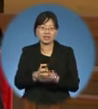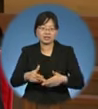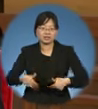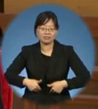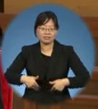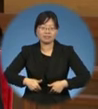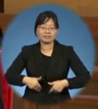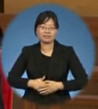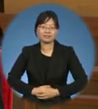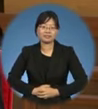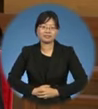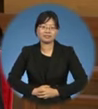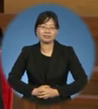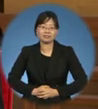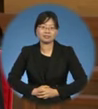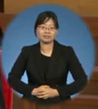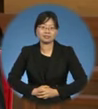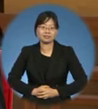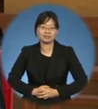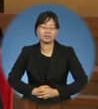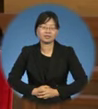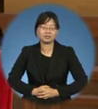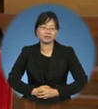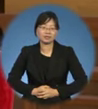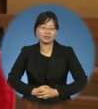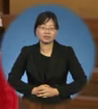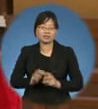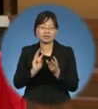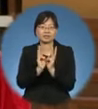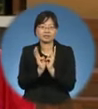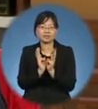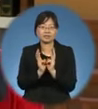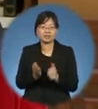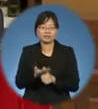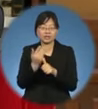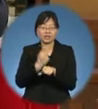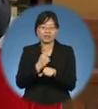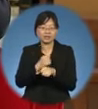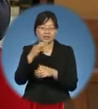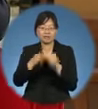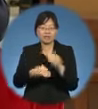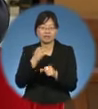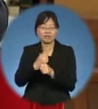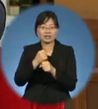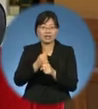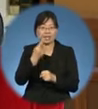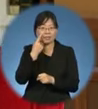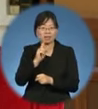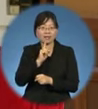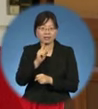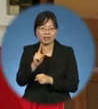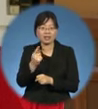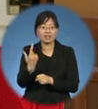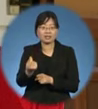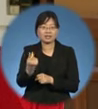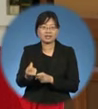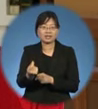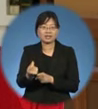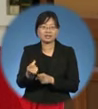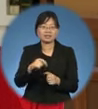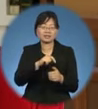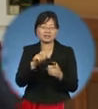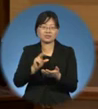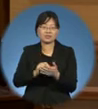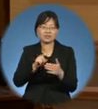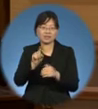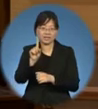필요하다. 그래서 이제 프로그램에서 여성을 육성하는 시스템을 만들어라 하고 그렇죠. 하는 것도 그런 일환입니다.